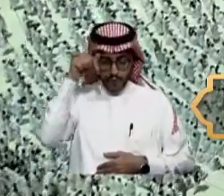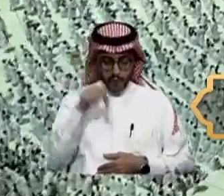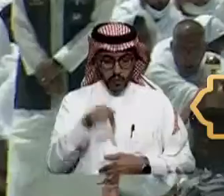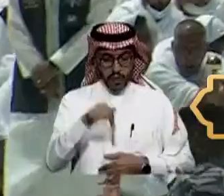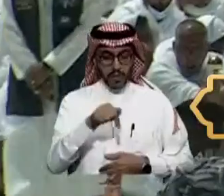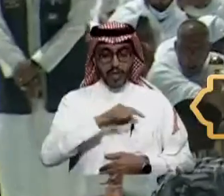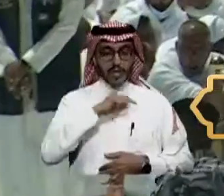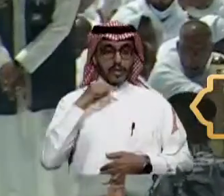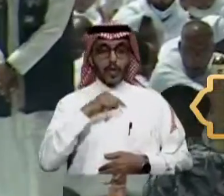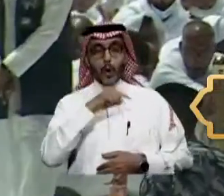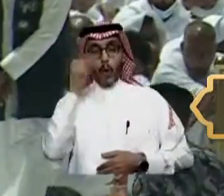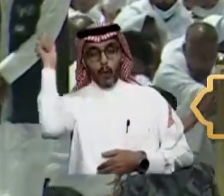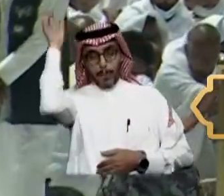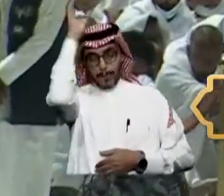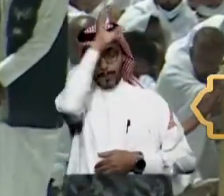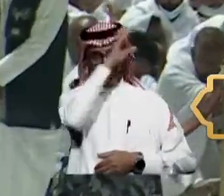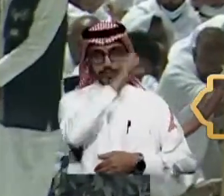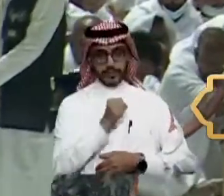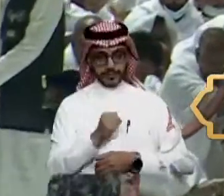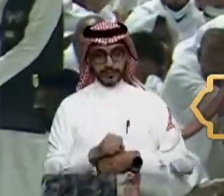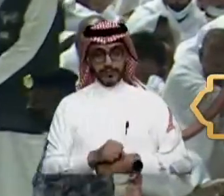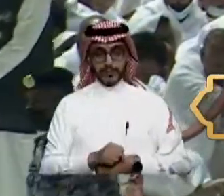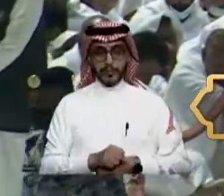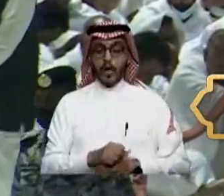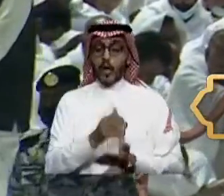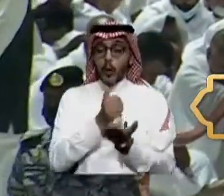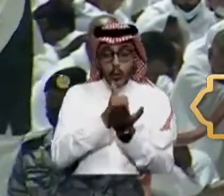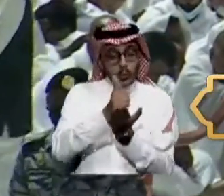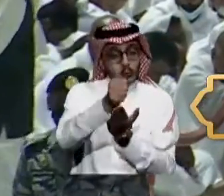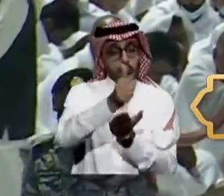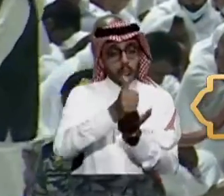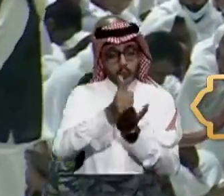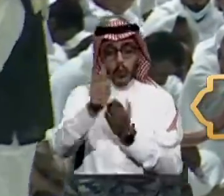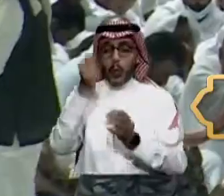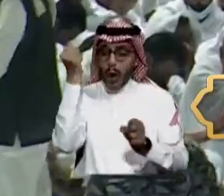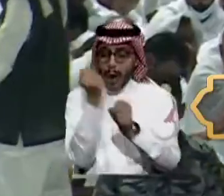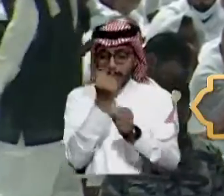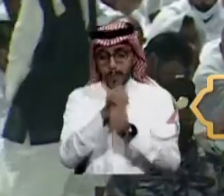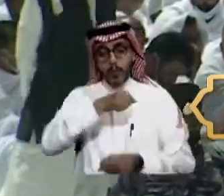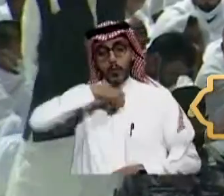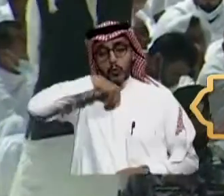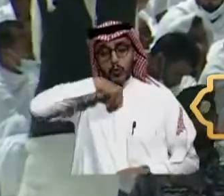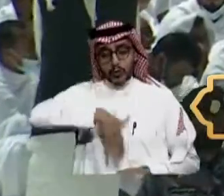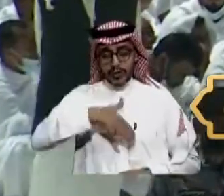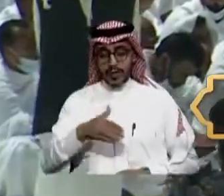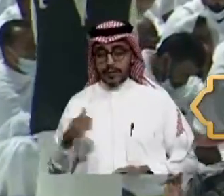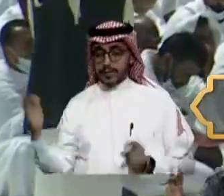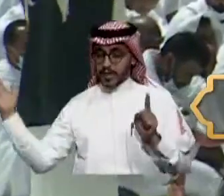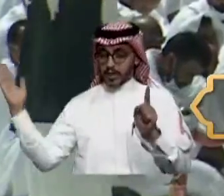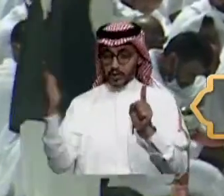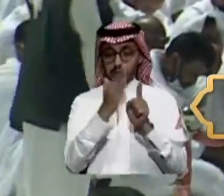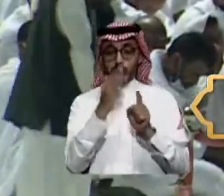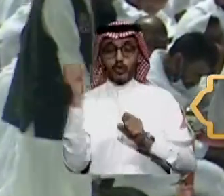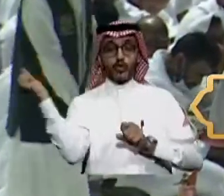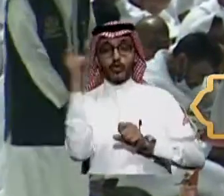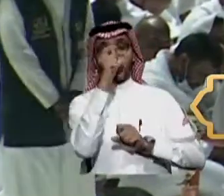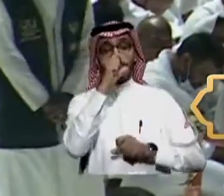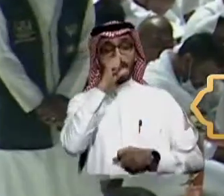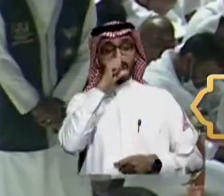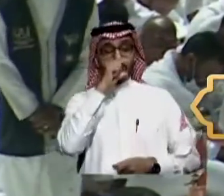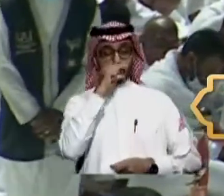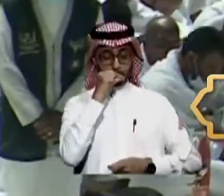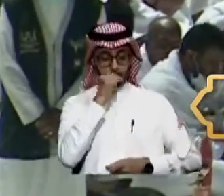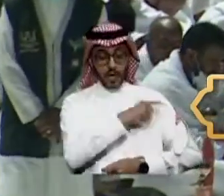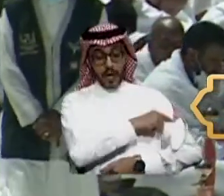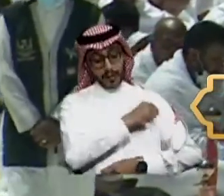الى يوم القيامه وكان من هديه صلى الله عليه وسلم في استقبال شهر الصوم انه